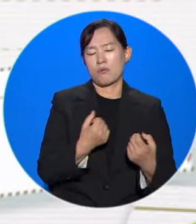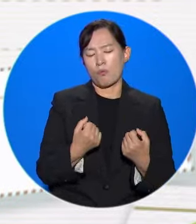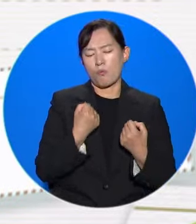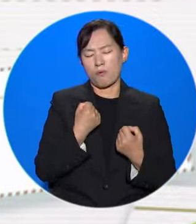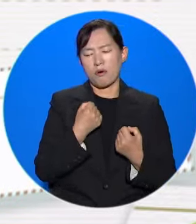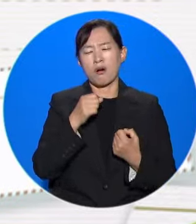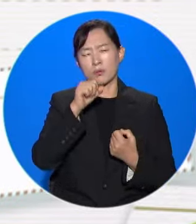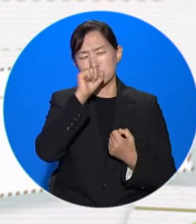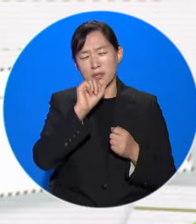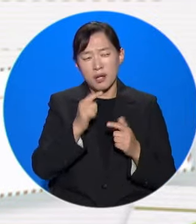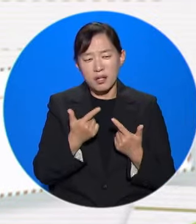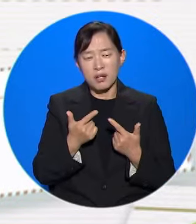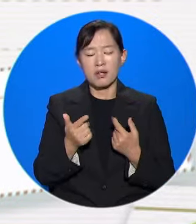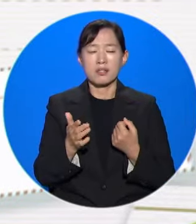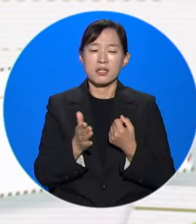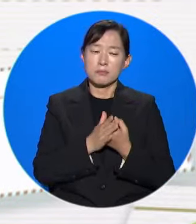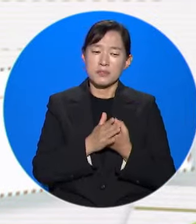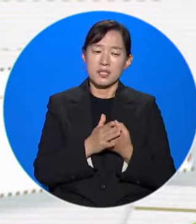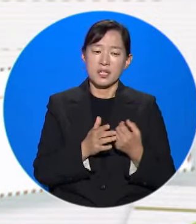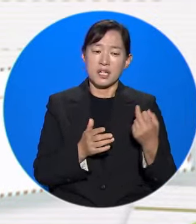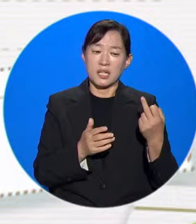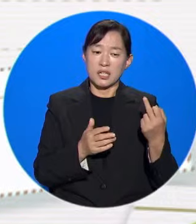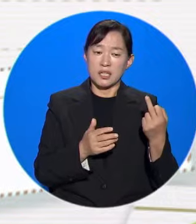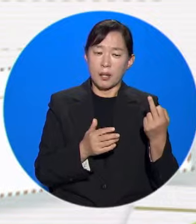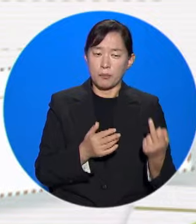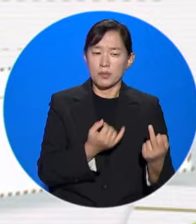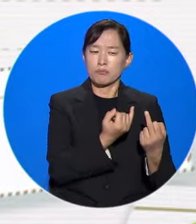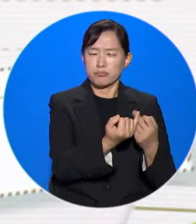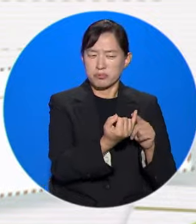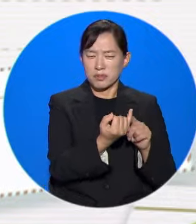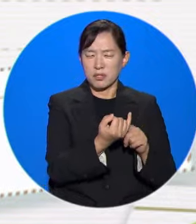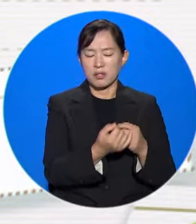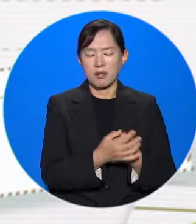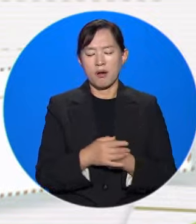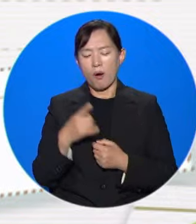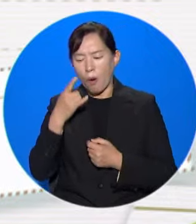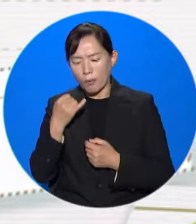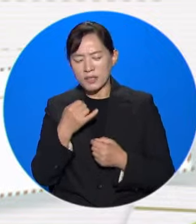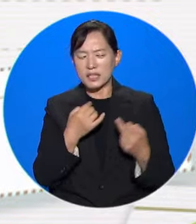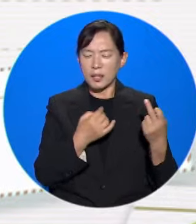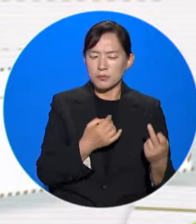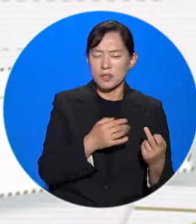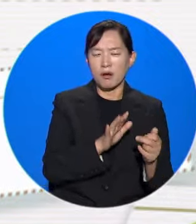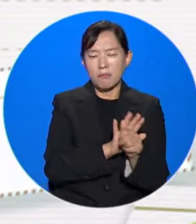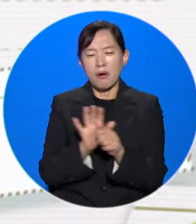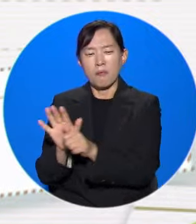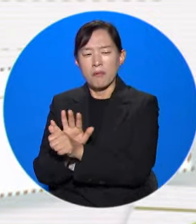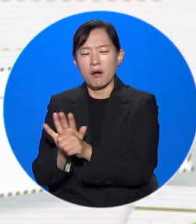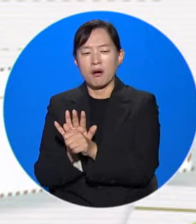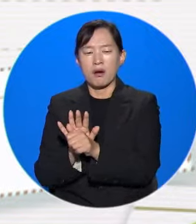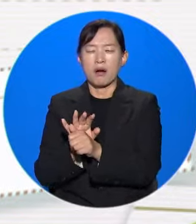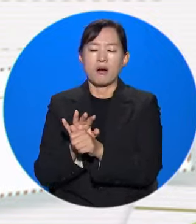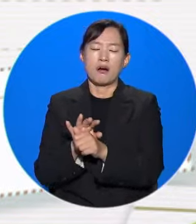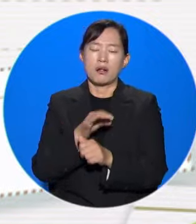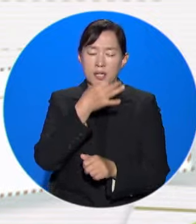남동생의 건강이 악화되니까 제 올케는 어머니와 남동생 두 명을 간병해야 하는